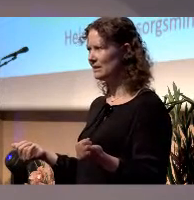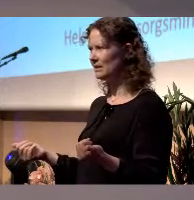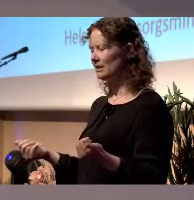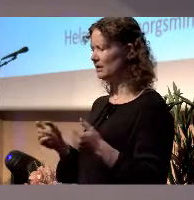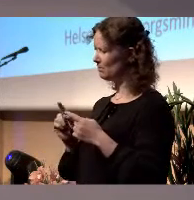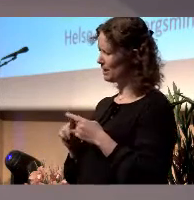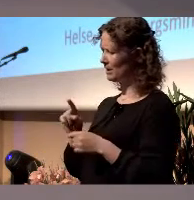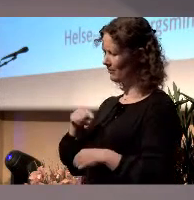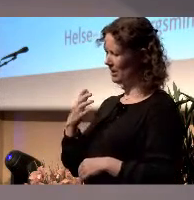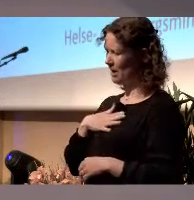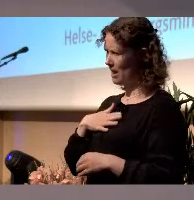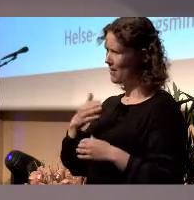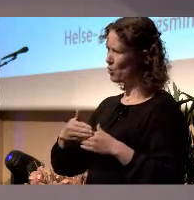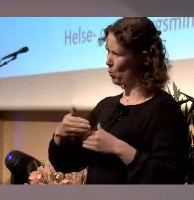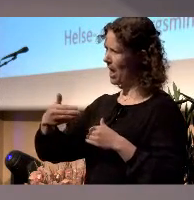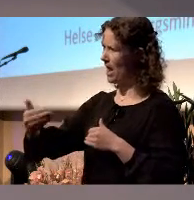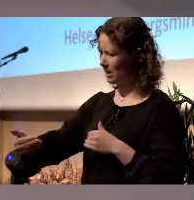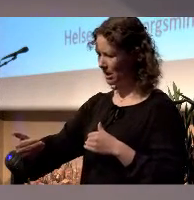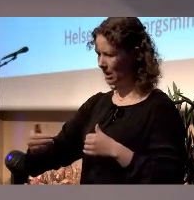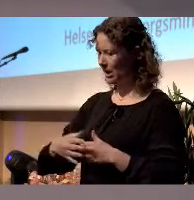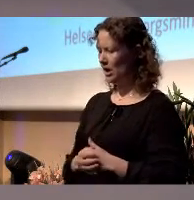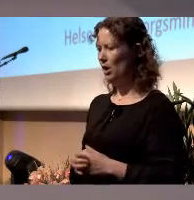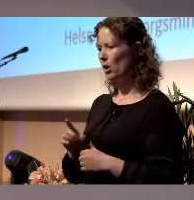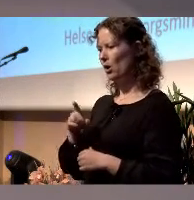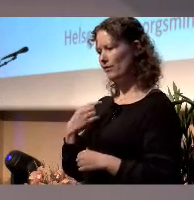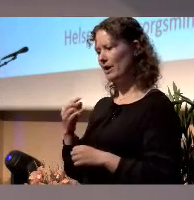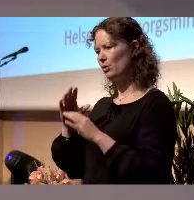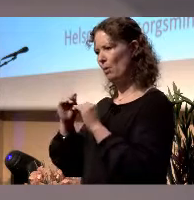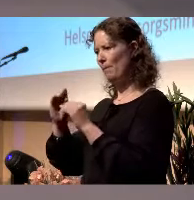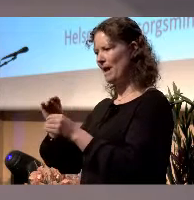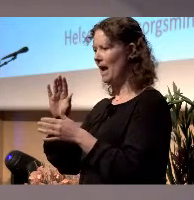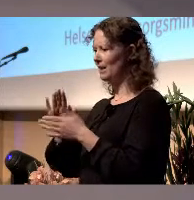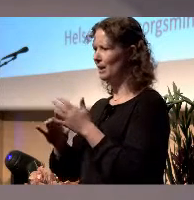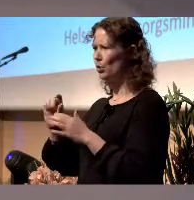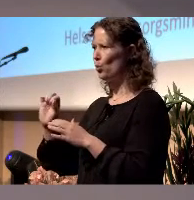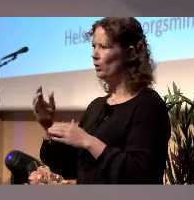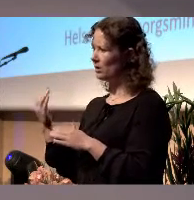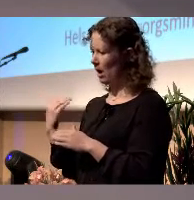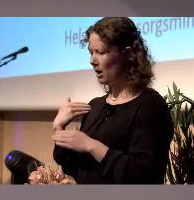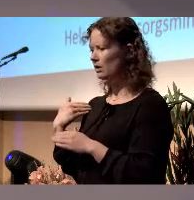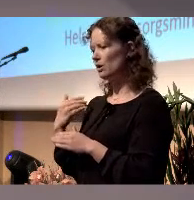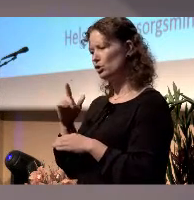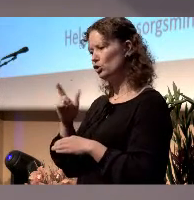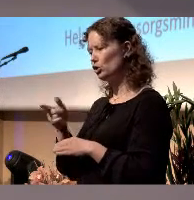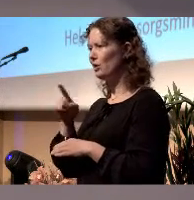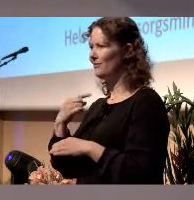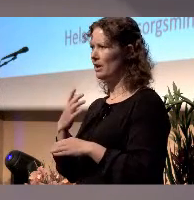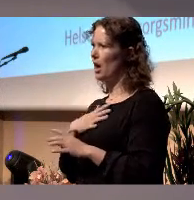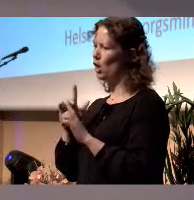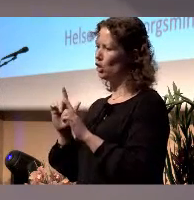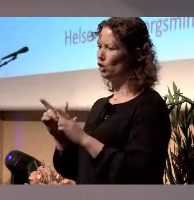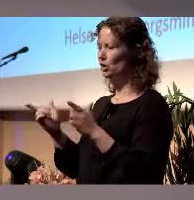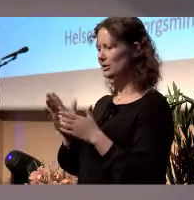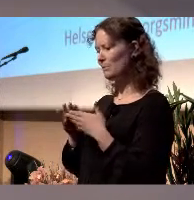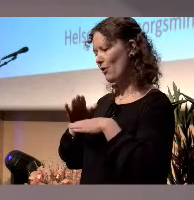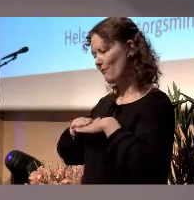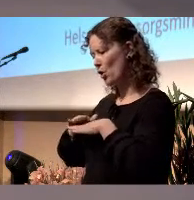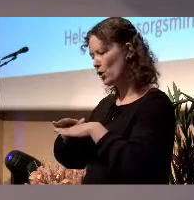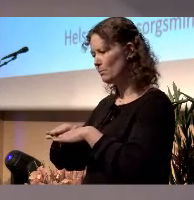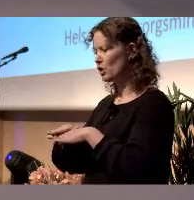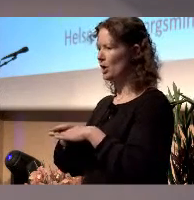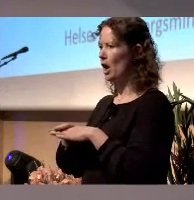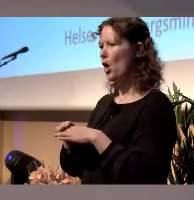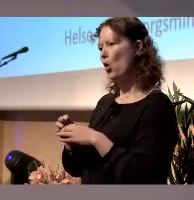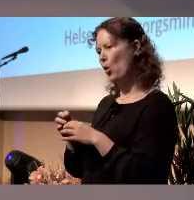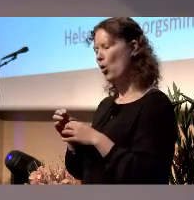Men vi lever lengre, og er bedre enn noensinne, nettopp fordi vi har lykkes med forebygge og helbrede